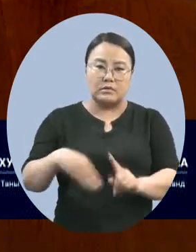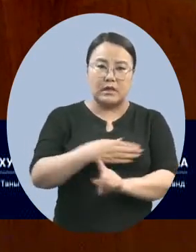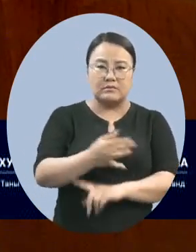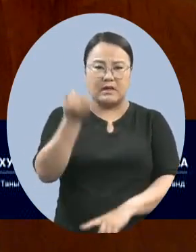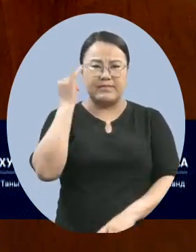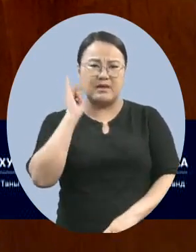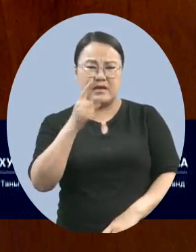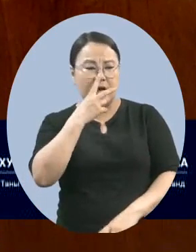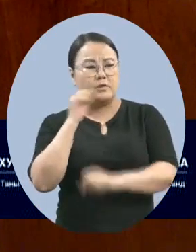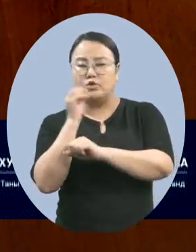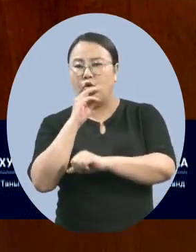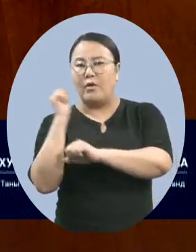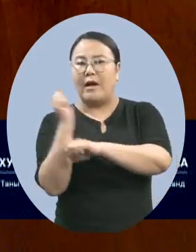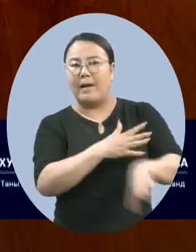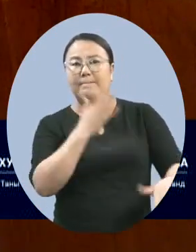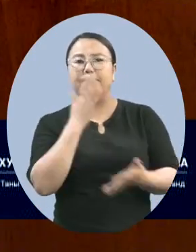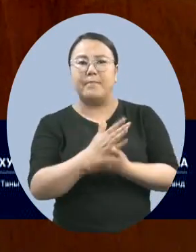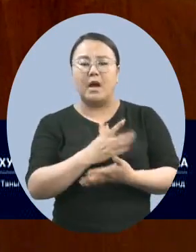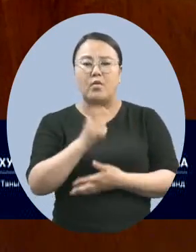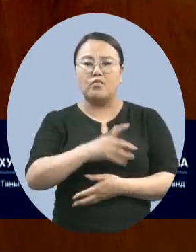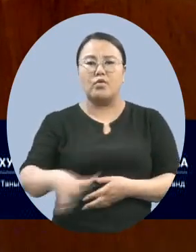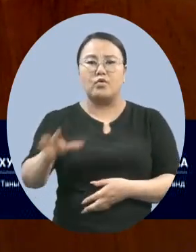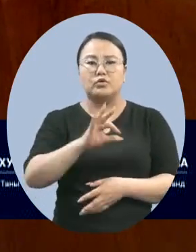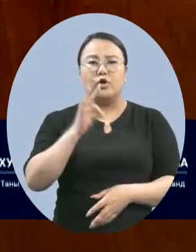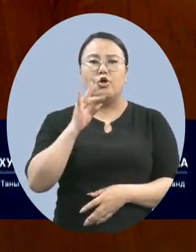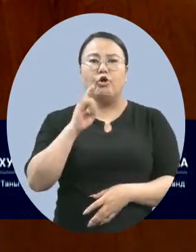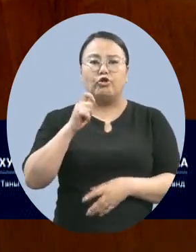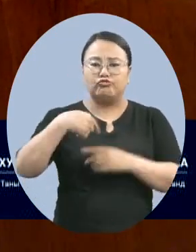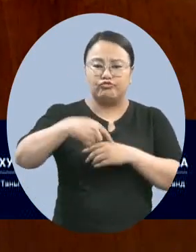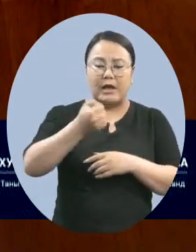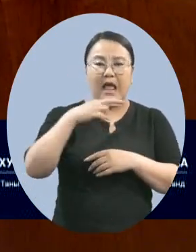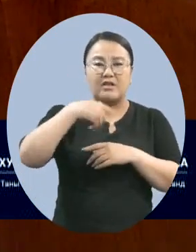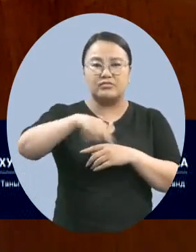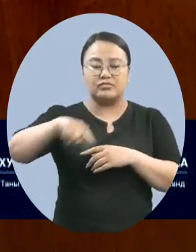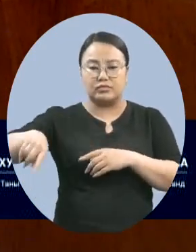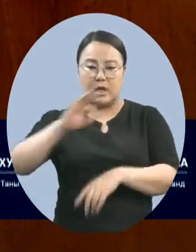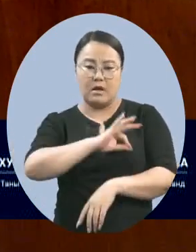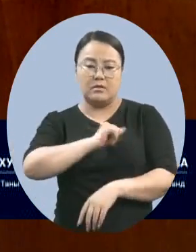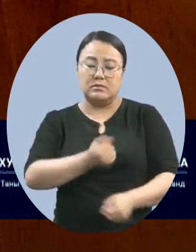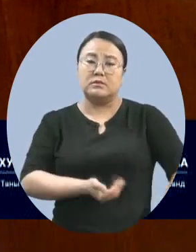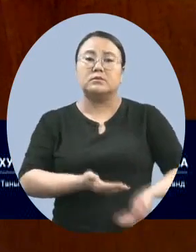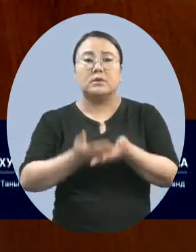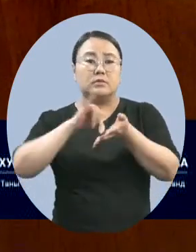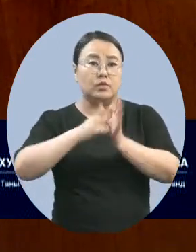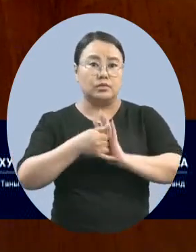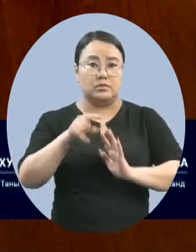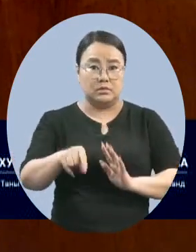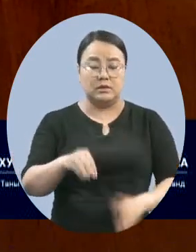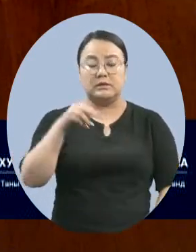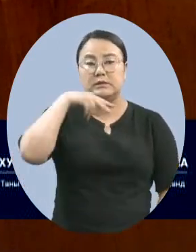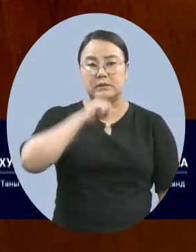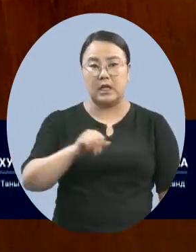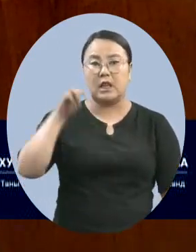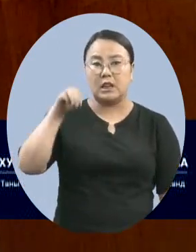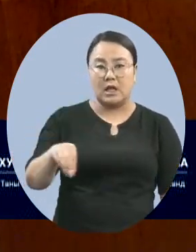их орхигдчихэд байгаа хүн амынхаа өрхийн орлогыг дэмжиж байгаа. Цалин